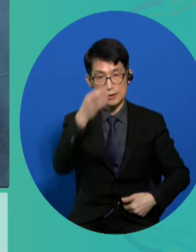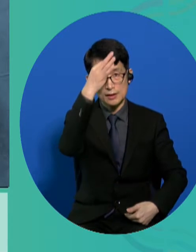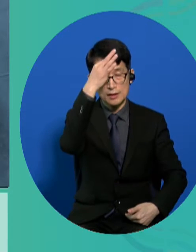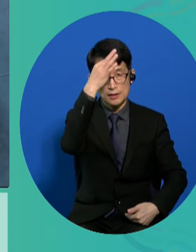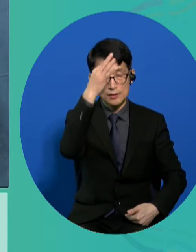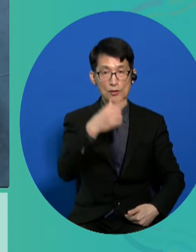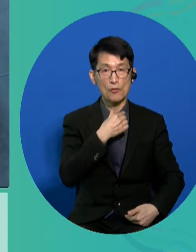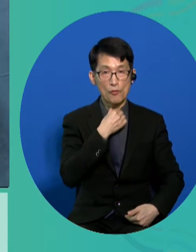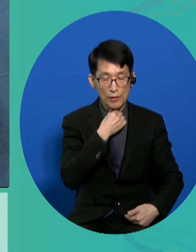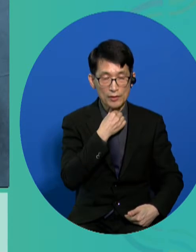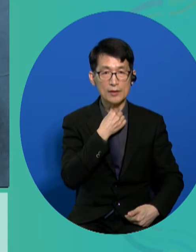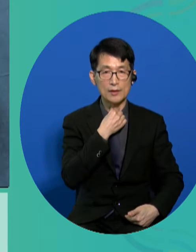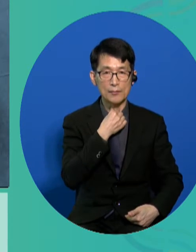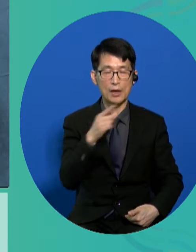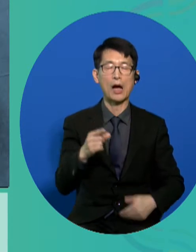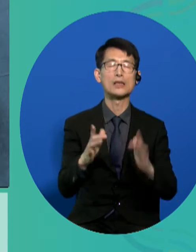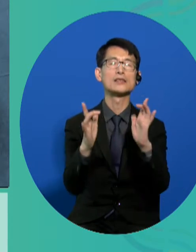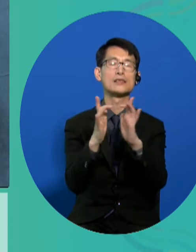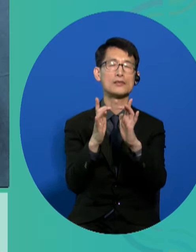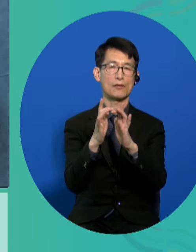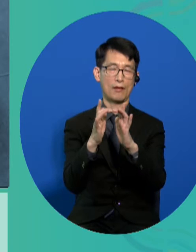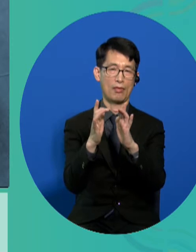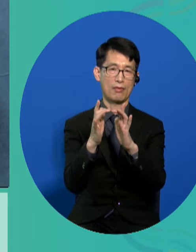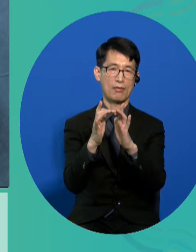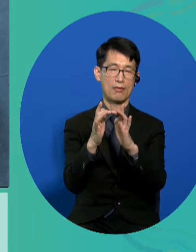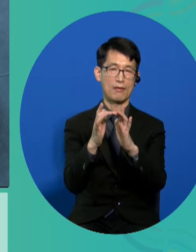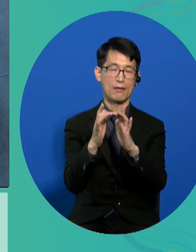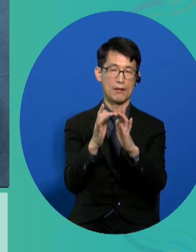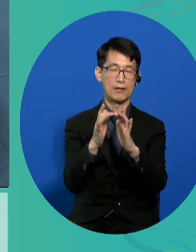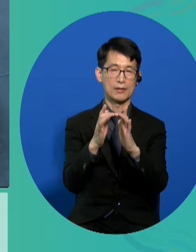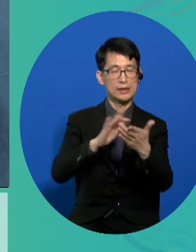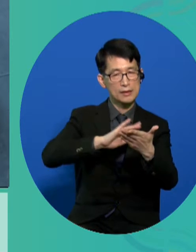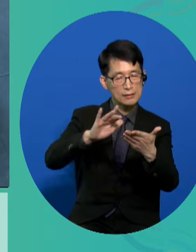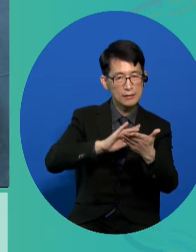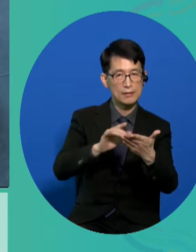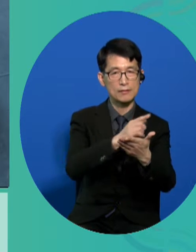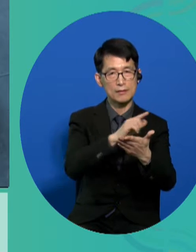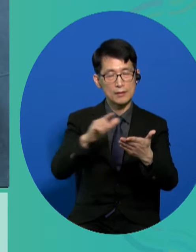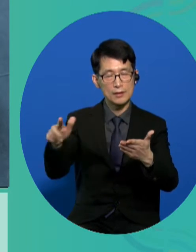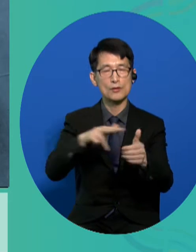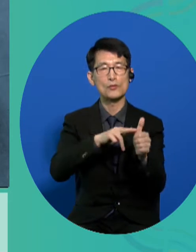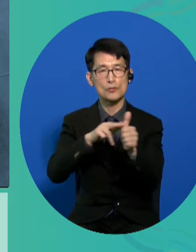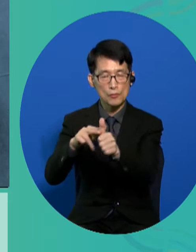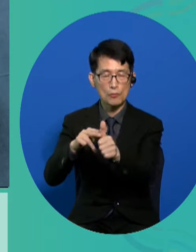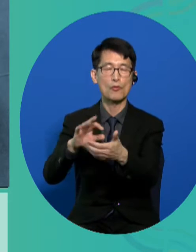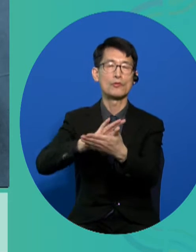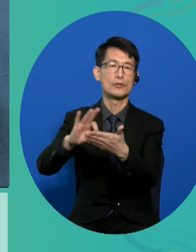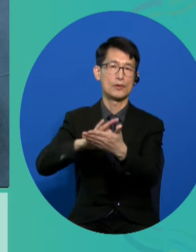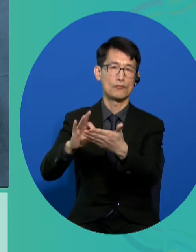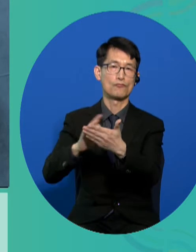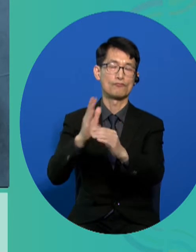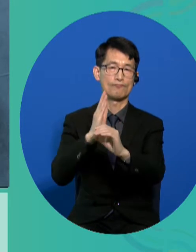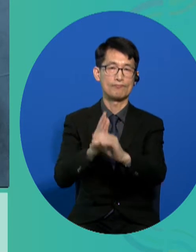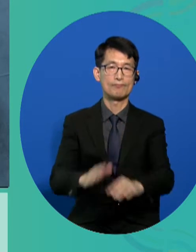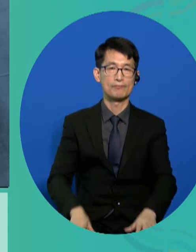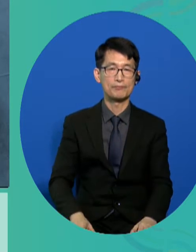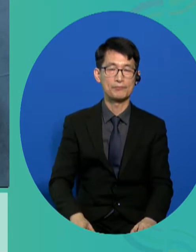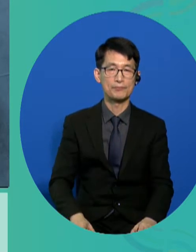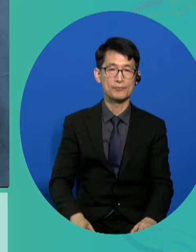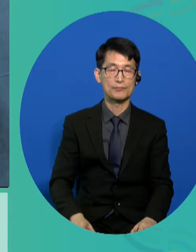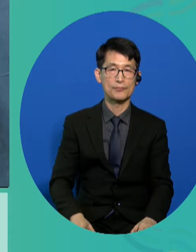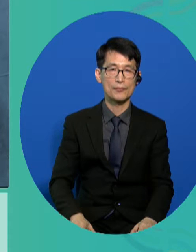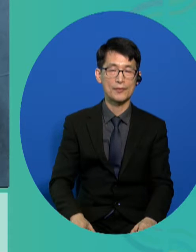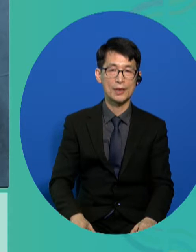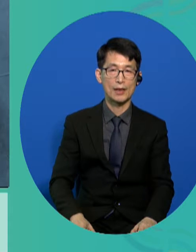사용하기를 기대하는 진정한 디지털 네이티브 세대를 목도하고 있습니다. 이 디지털 혁명은 전 세계 모든 부분과